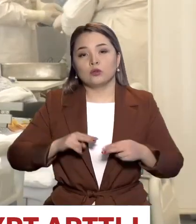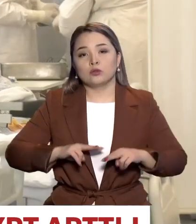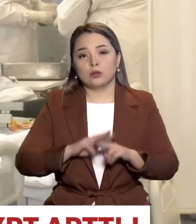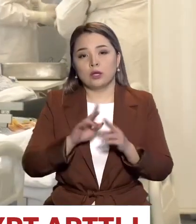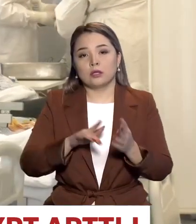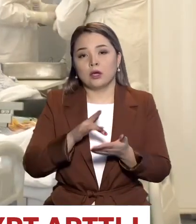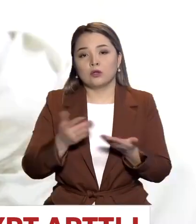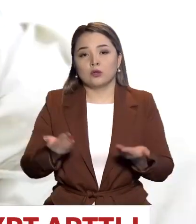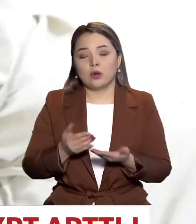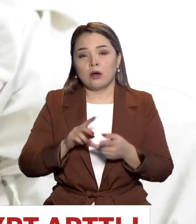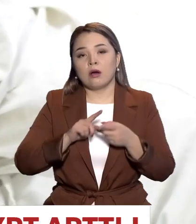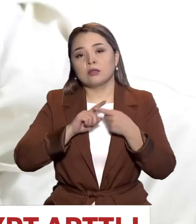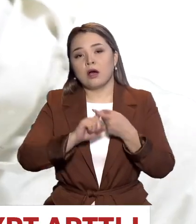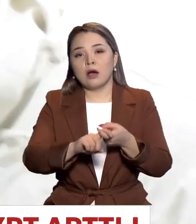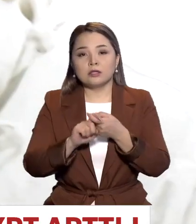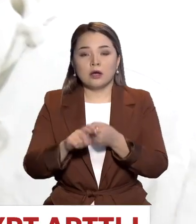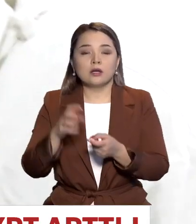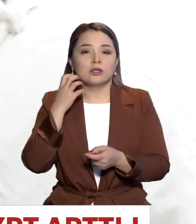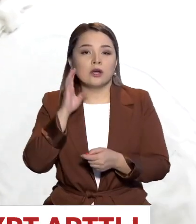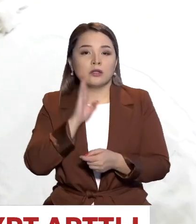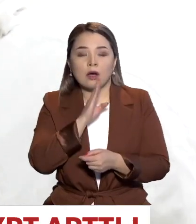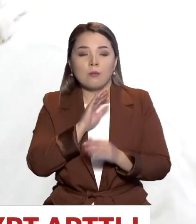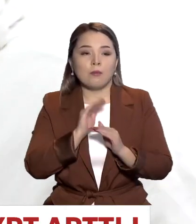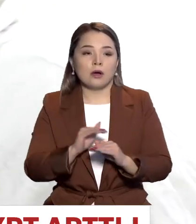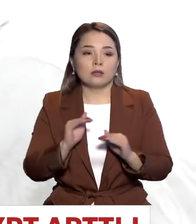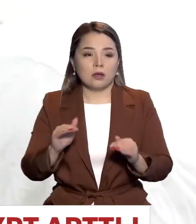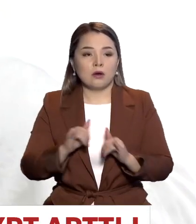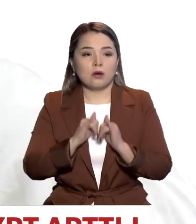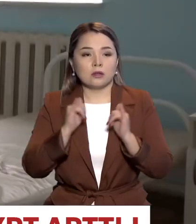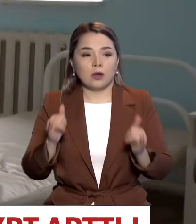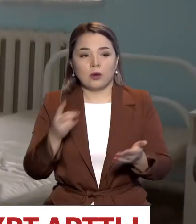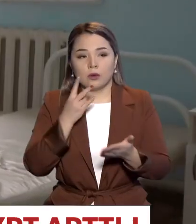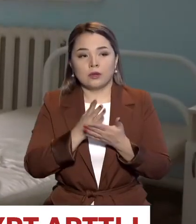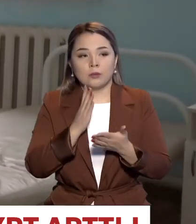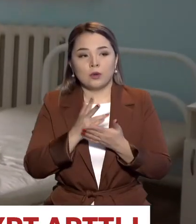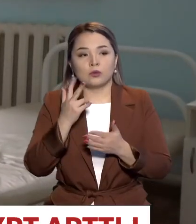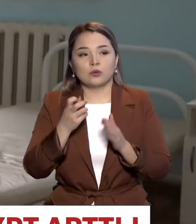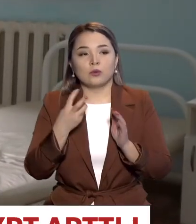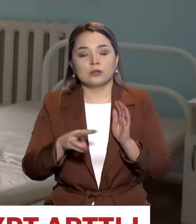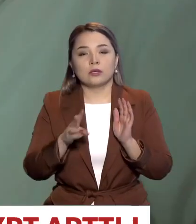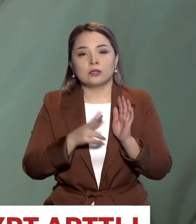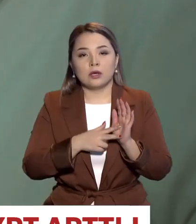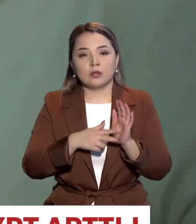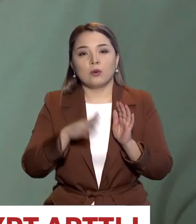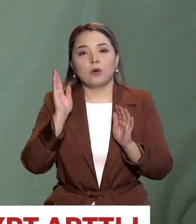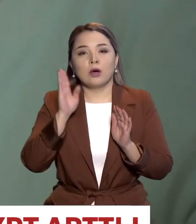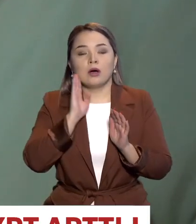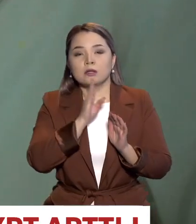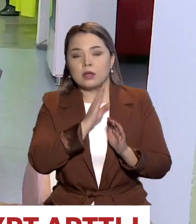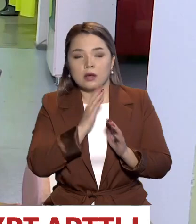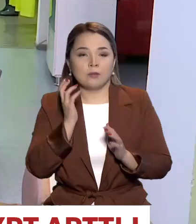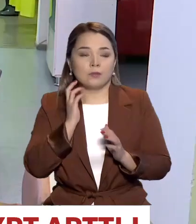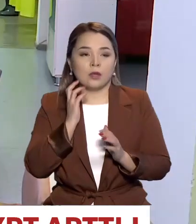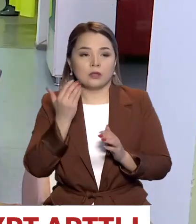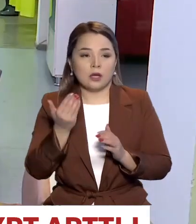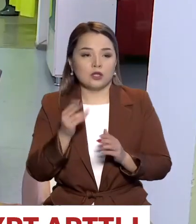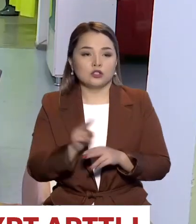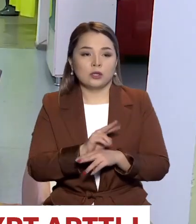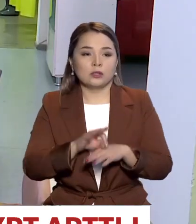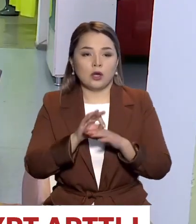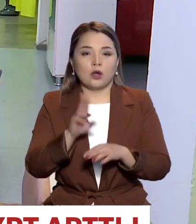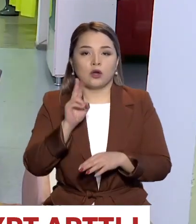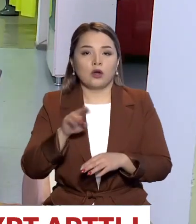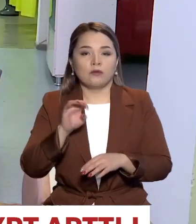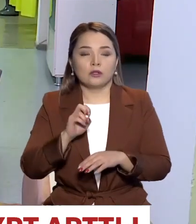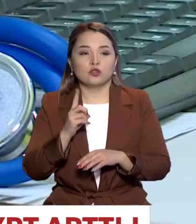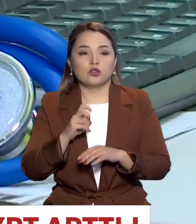бойынша коронавирус жұқтырғандар арасында жүкті әйелдер мен бала саны басым. Бүгінде 338 болашақ ана ем алып жатыр. Сондай-ақ COVID